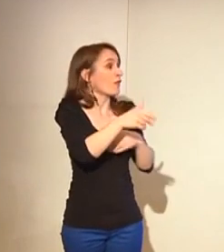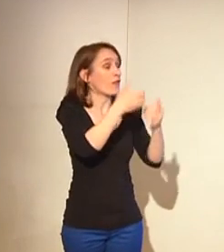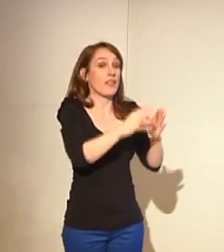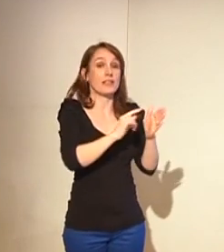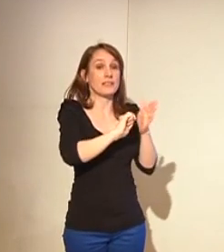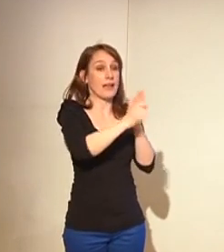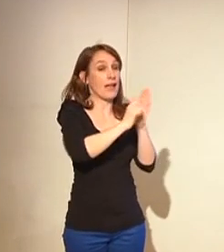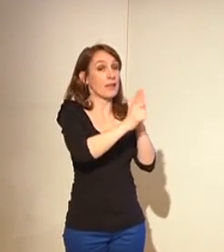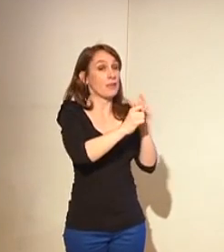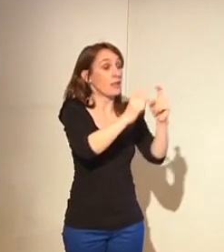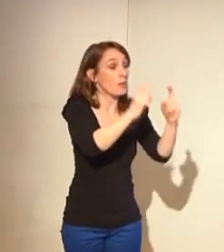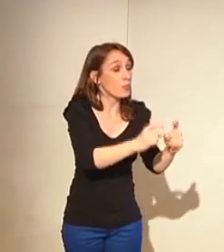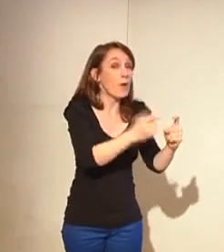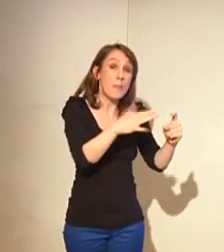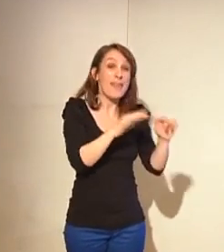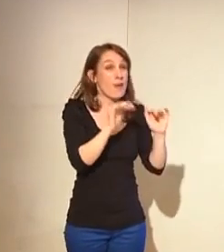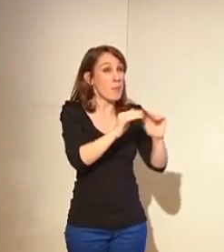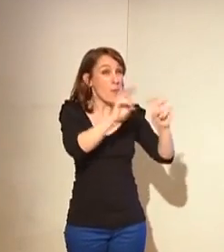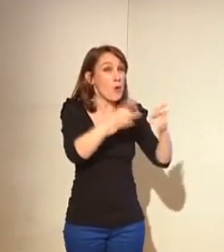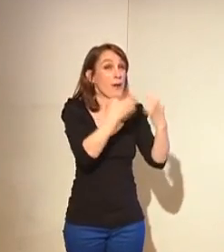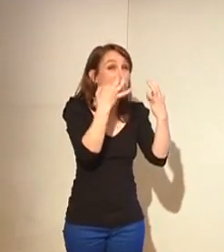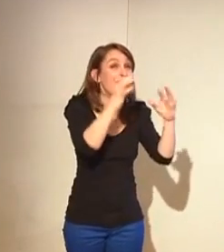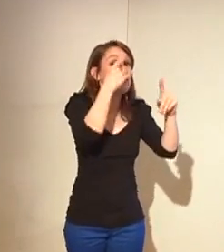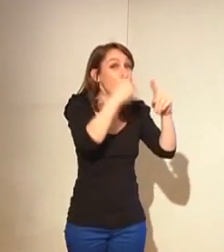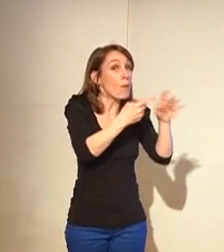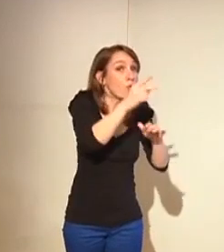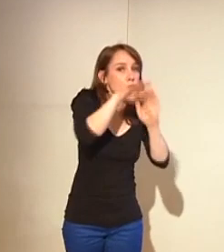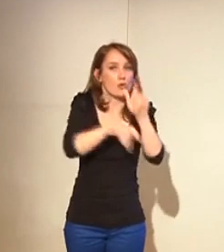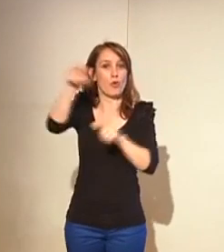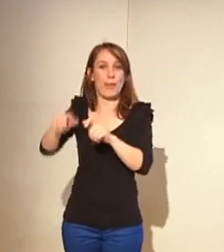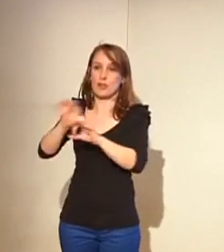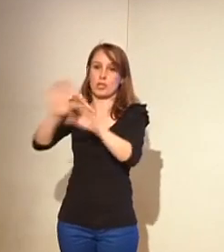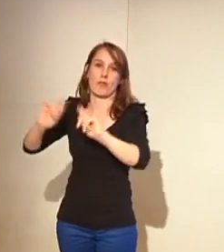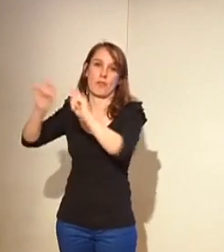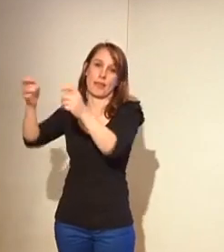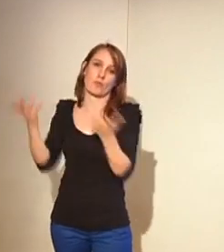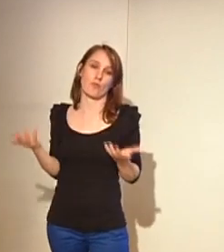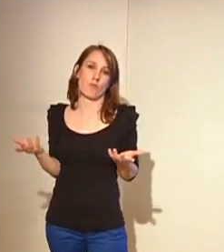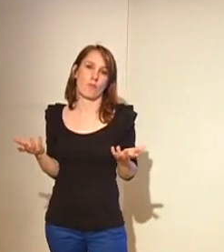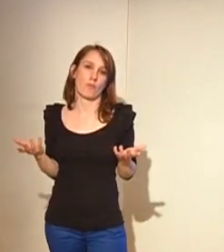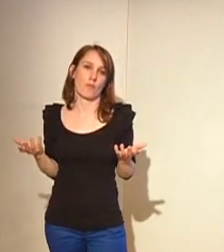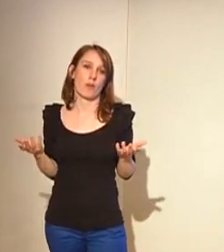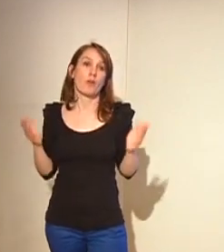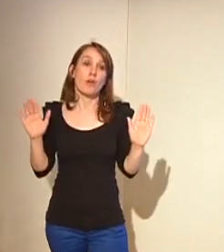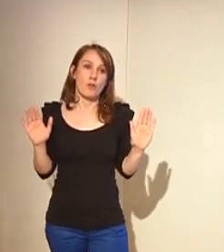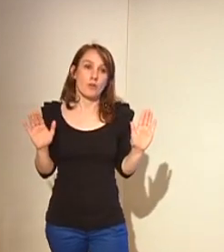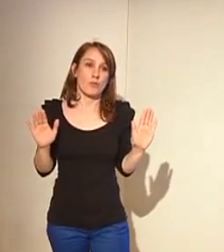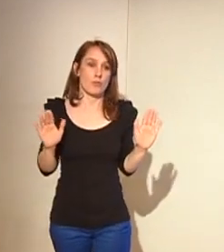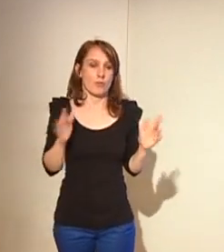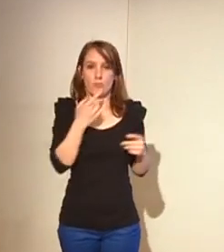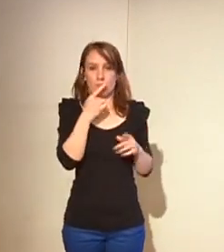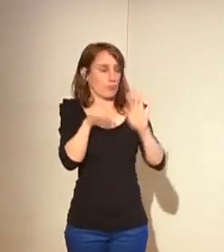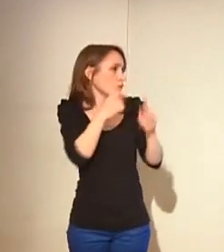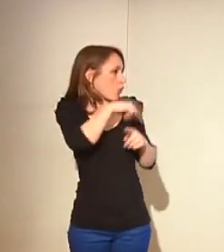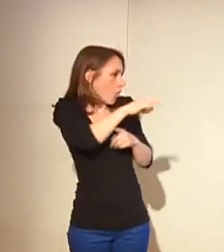fois supérieur aux indemnités de des conseillers sans délégation voilà et ma foi vous avez des responsabilités exécutifes qui sont pas les